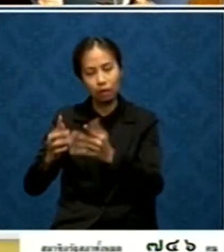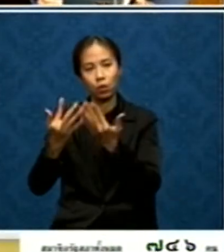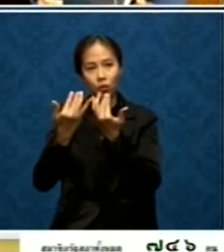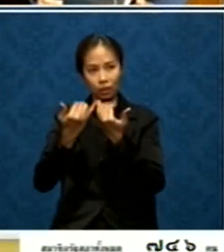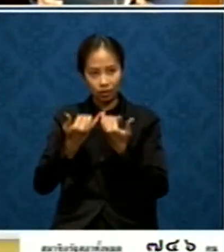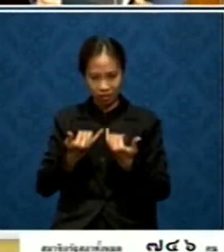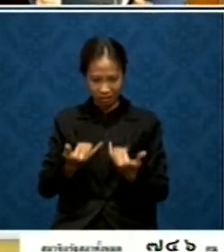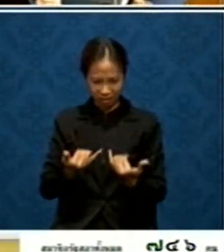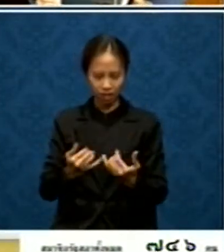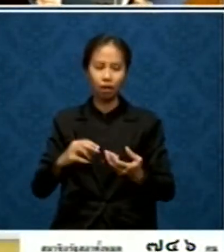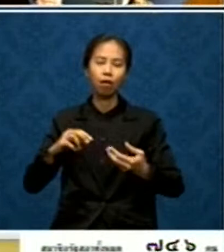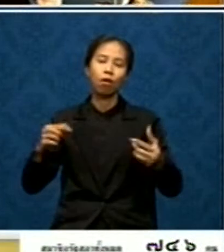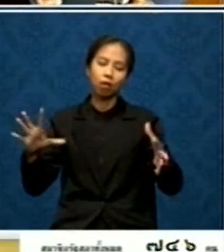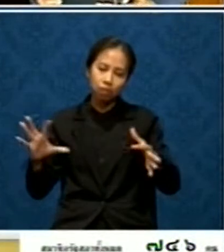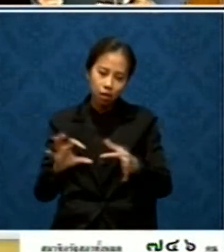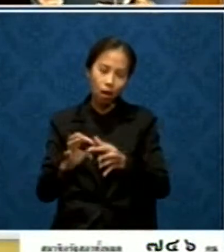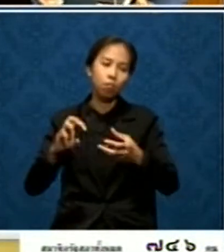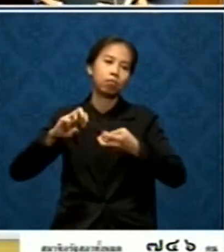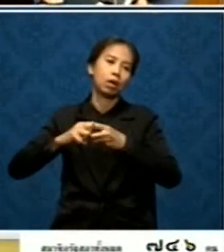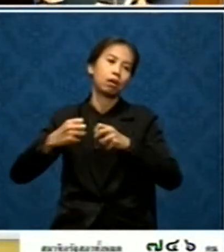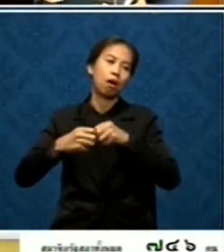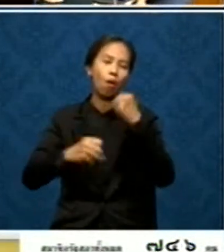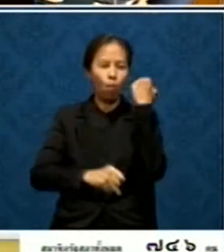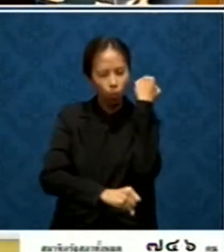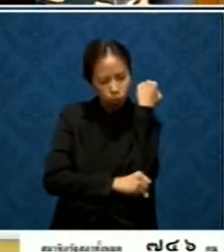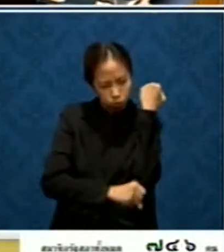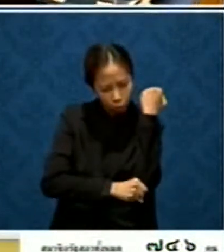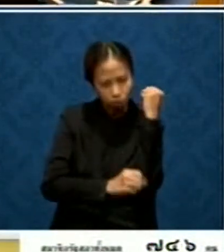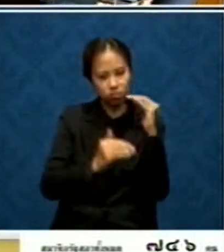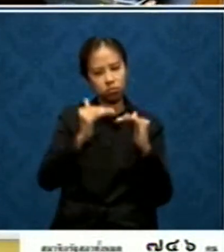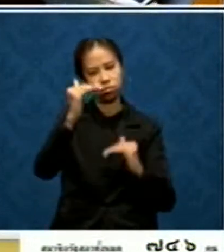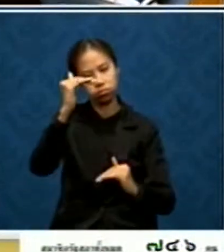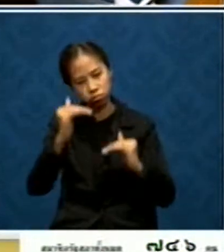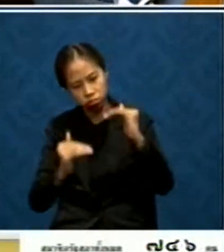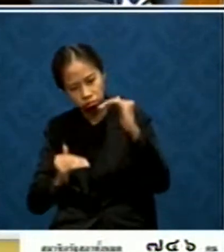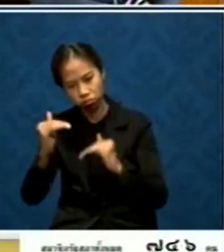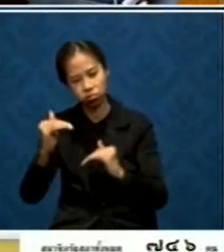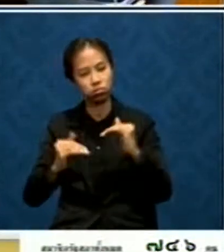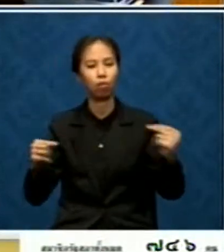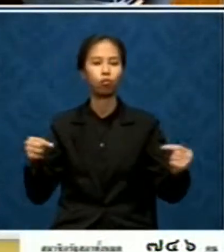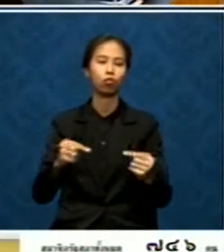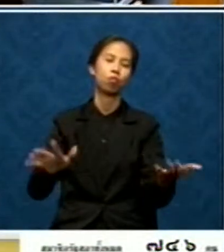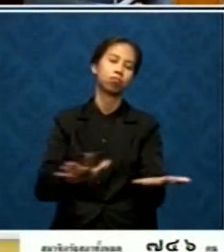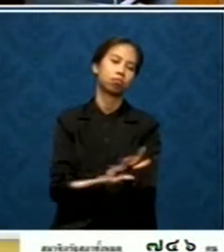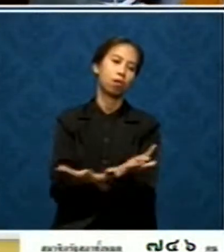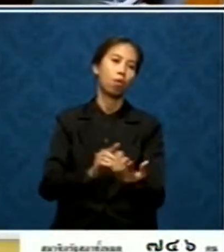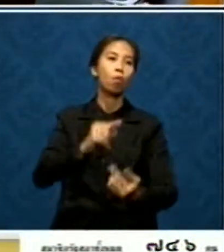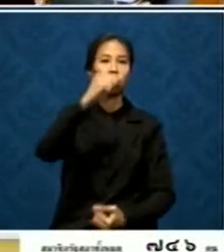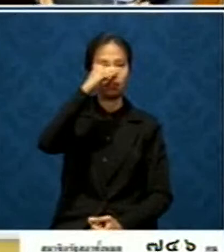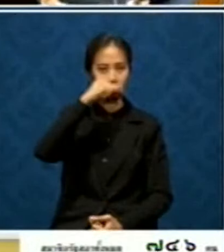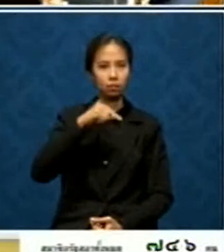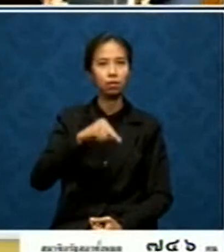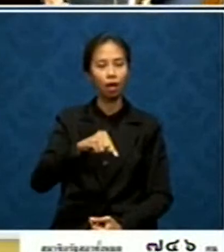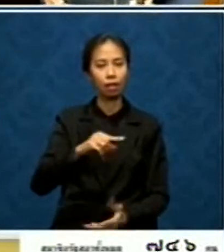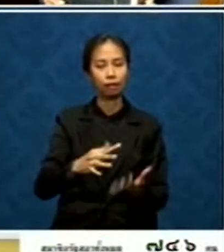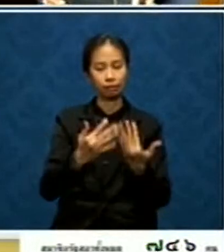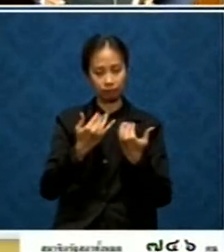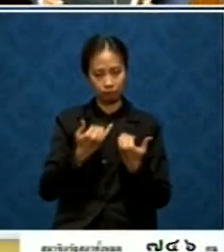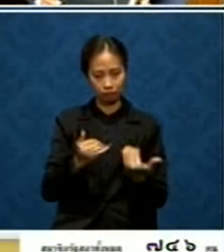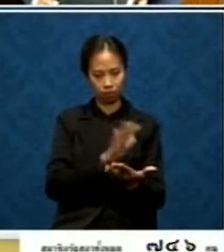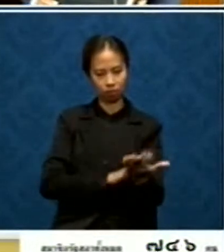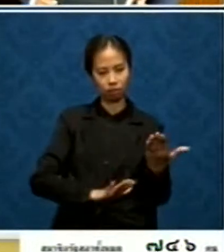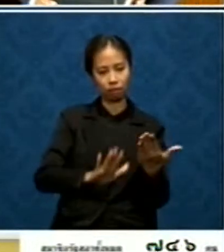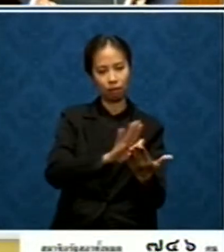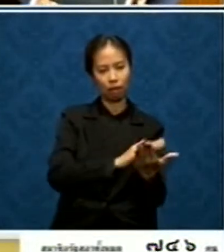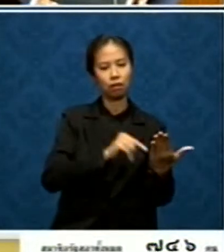ให้เกิดปัญหาความยากจนความเหลื่อมล้ำและความยากลำบากให้กับสังคมไทยทำให้ประเทศไทยขาด